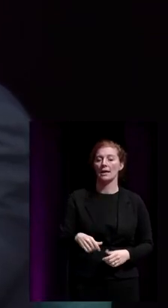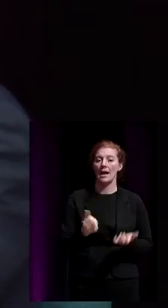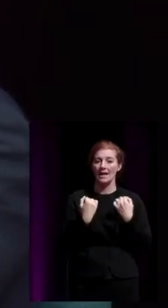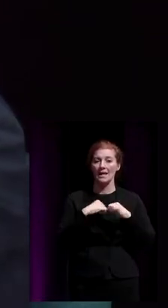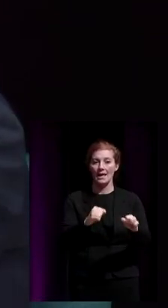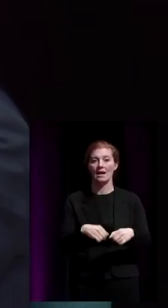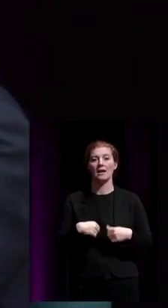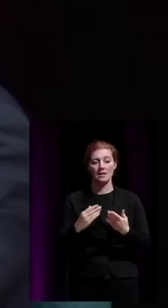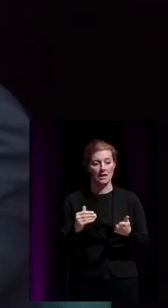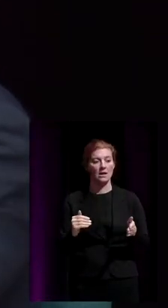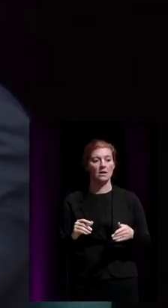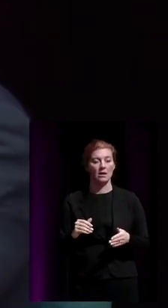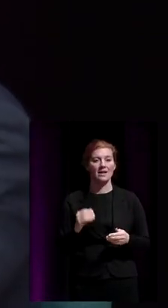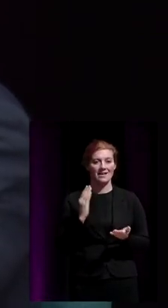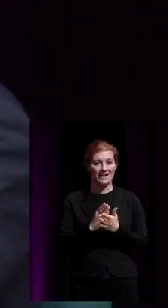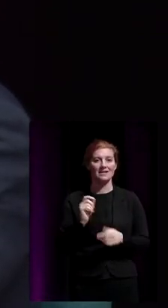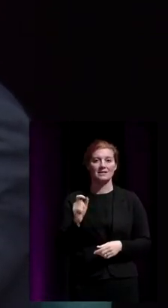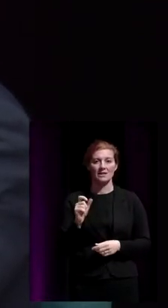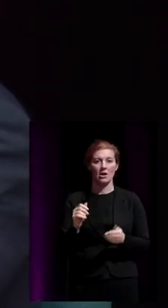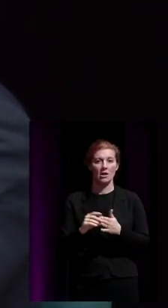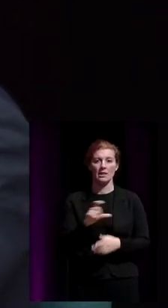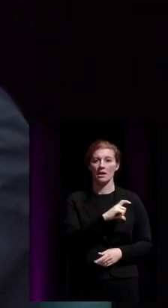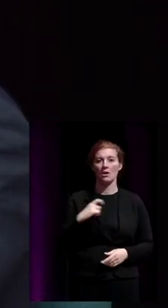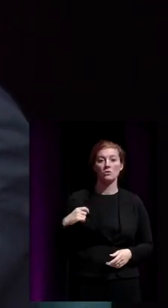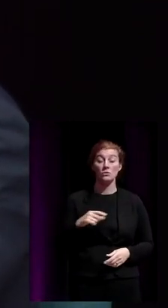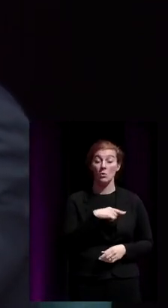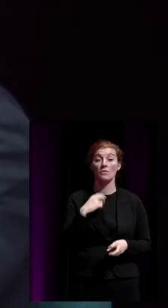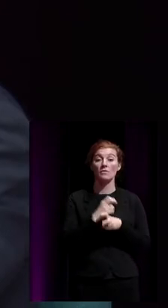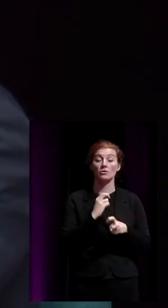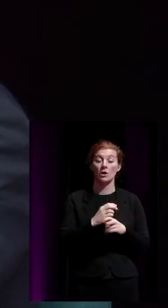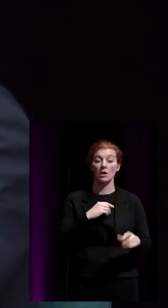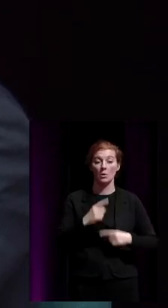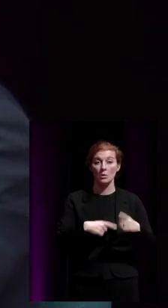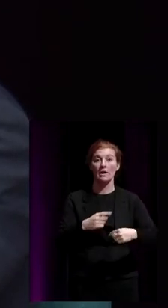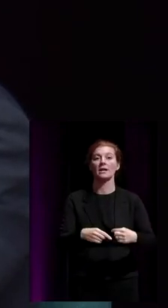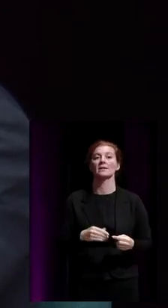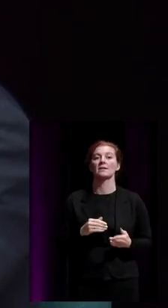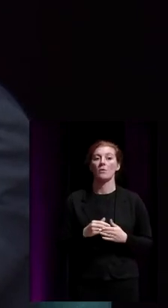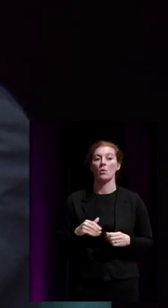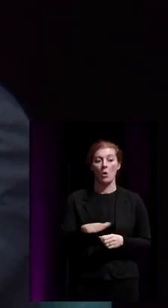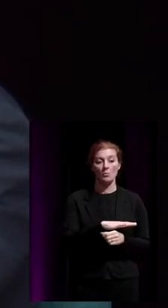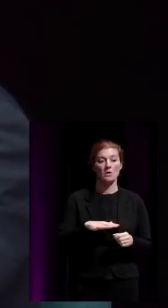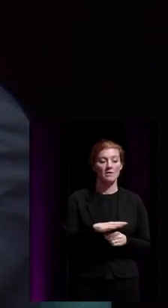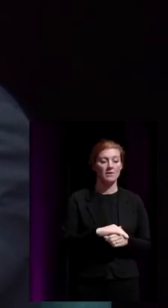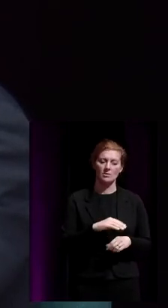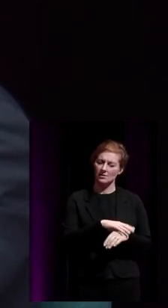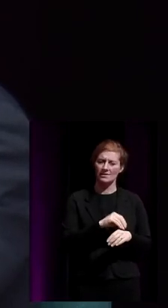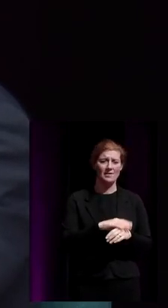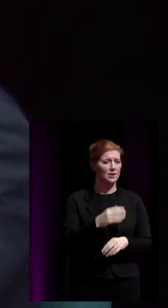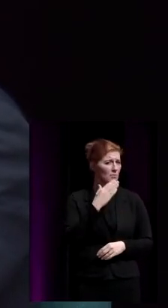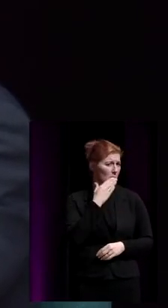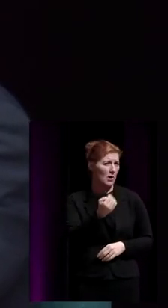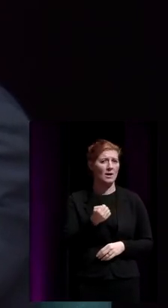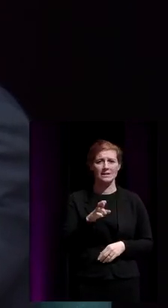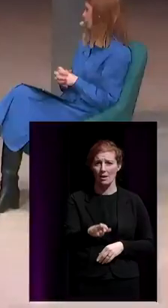signaler. Vi försöker utvecklas i den omgivning vi verkar. Och jag tycker Sverige är ett bra exempel på hur man